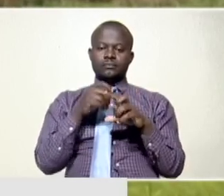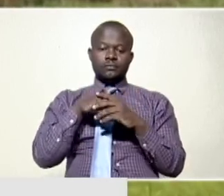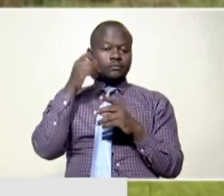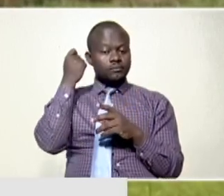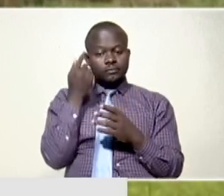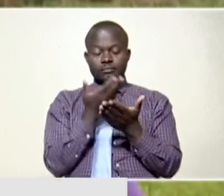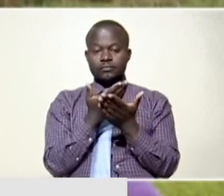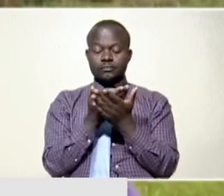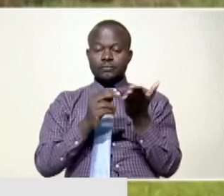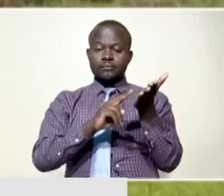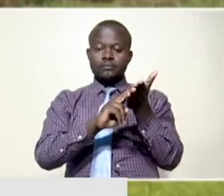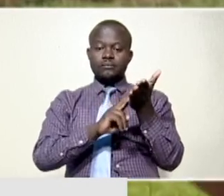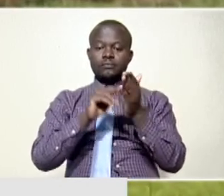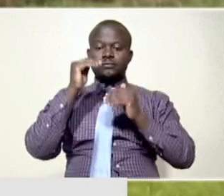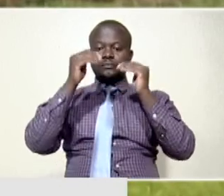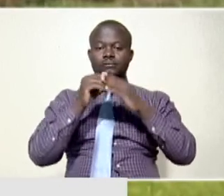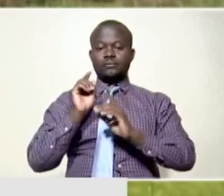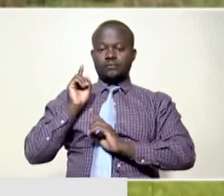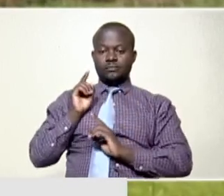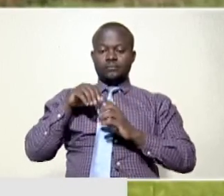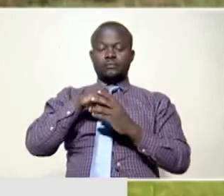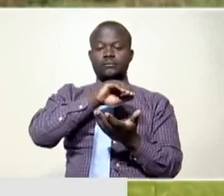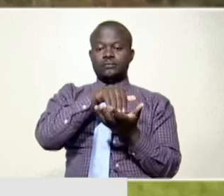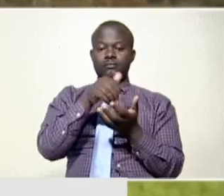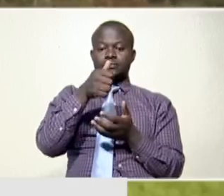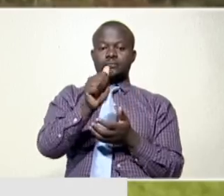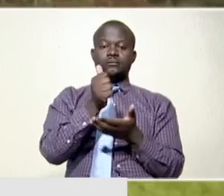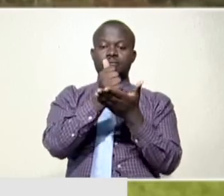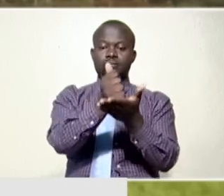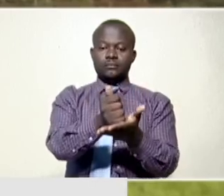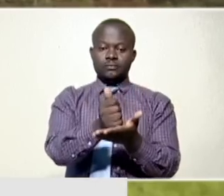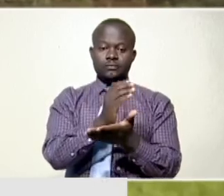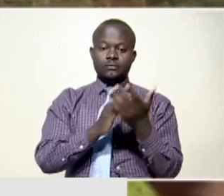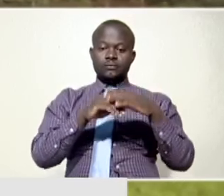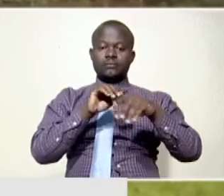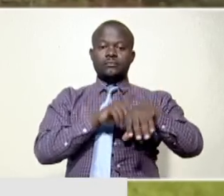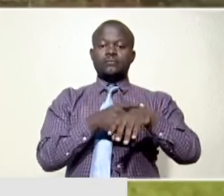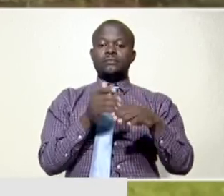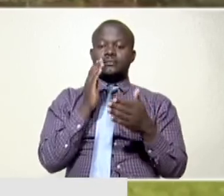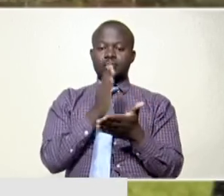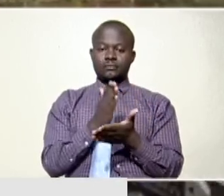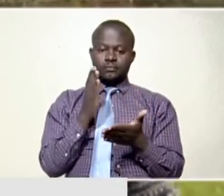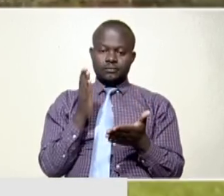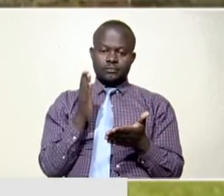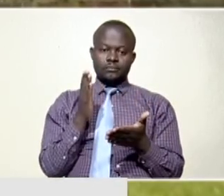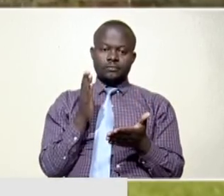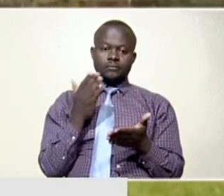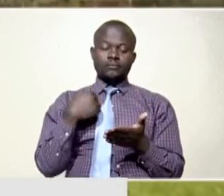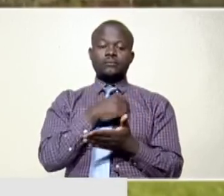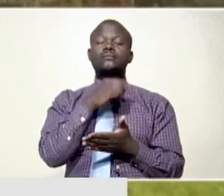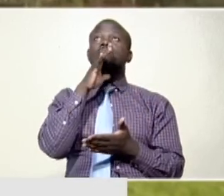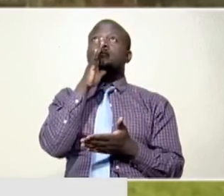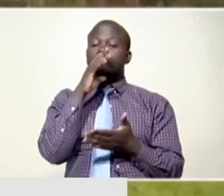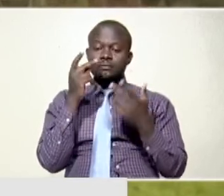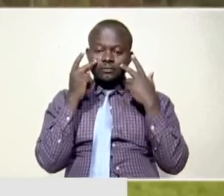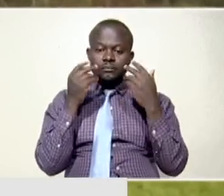yiyambaze inzego z'umutekano wo mu Kivu nibo bamuzengurutse hari nubwo urugendo yarafite arusubika tukamutegereza